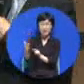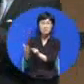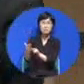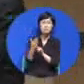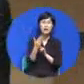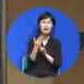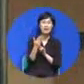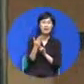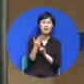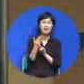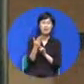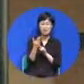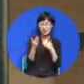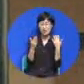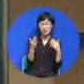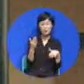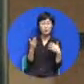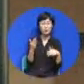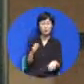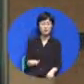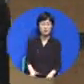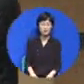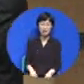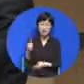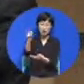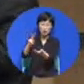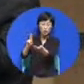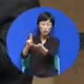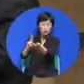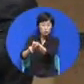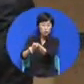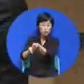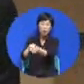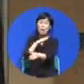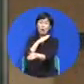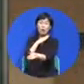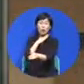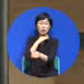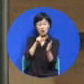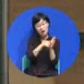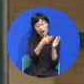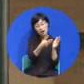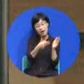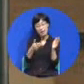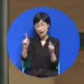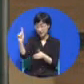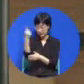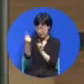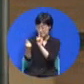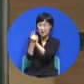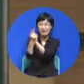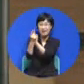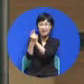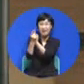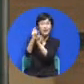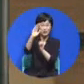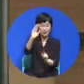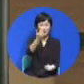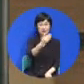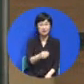person like David to Samuel. 숨겨 예비해놨다가 다윗이라는 인물을 보냈어요. God prepared him for a very long time.